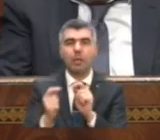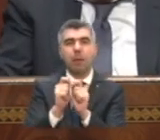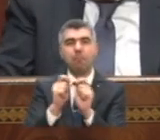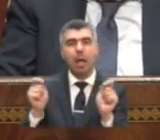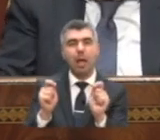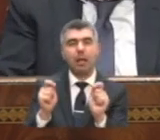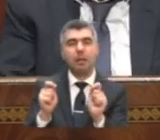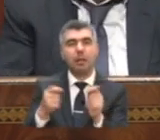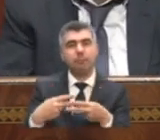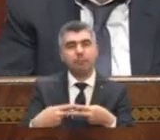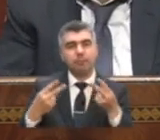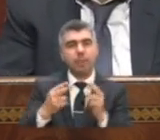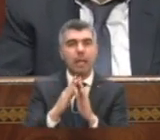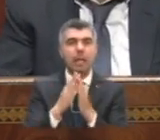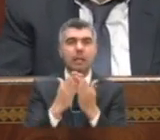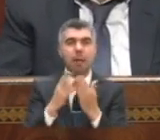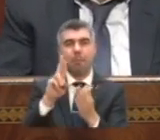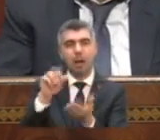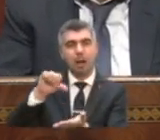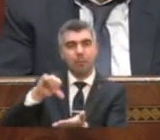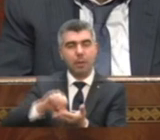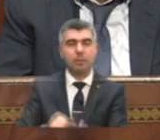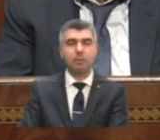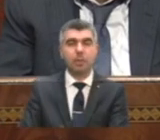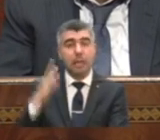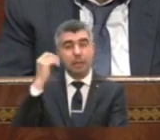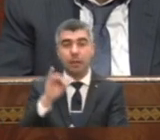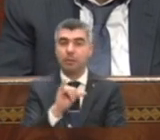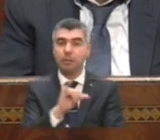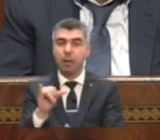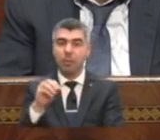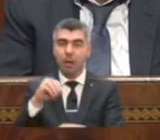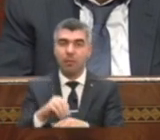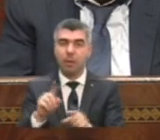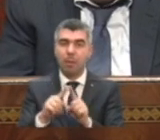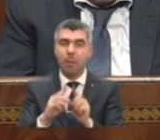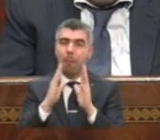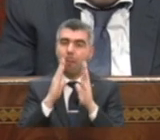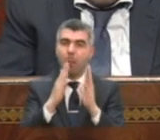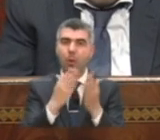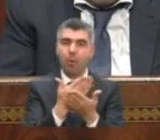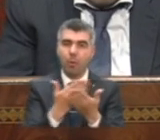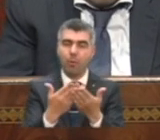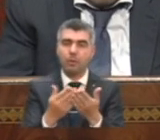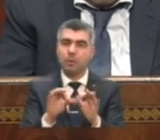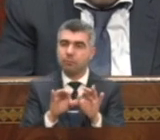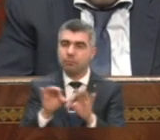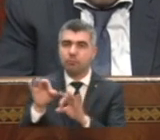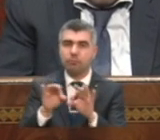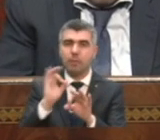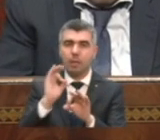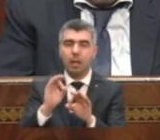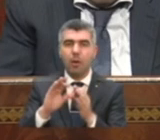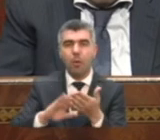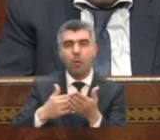الدولي للنشر والكتاب بمدينة الرباط، ولا يفوتنا كذلك سيد الوزير باش نعلمكم على قدرتكم على تنظيم هذه